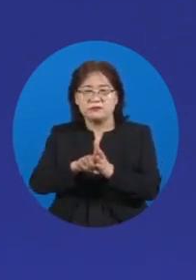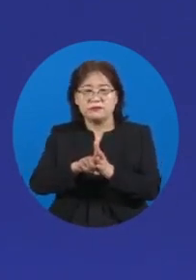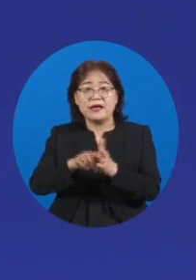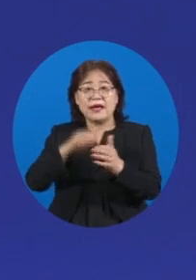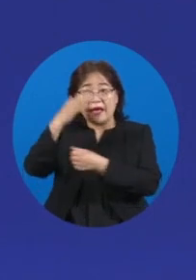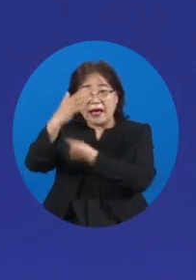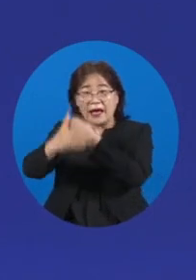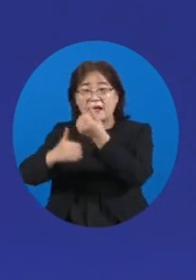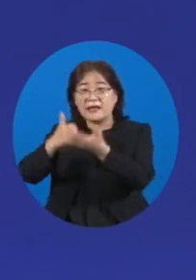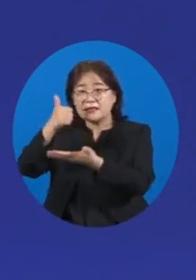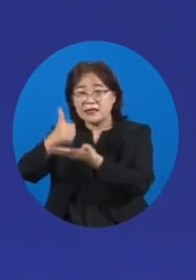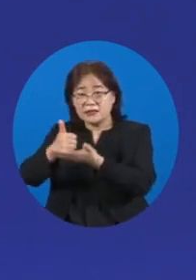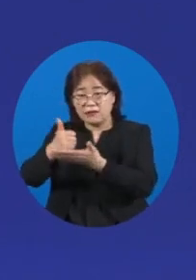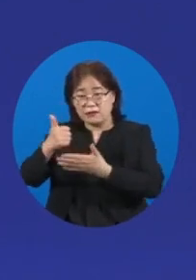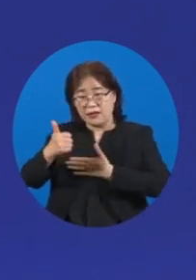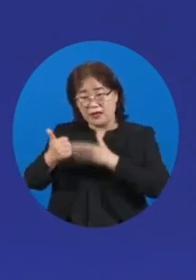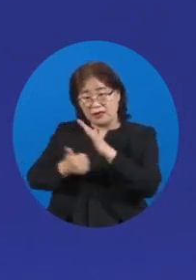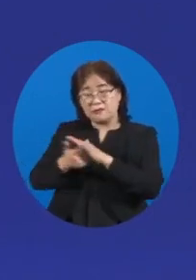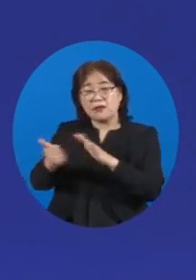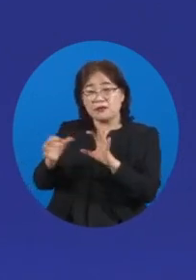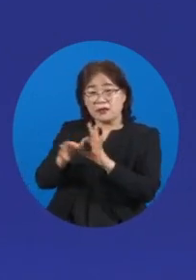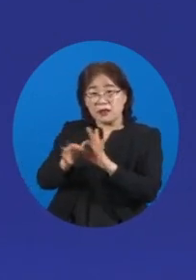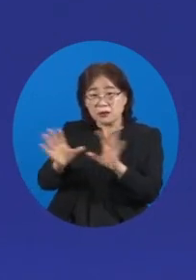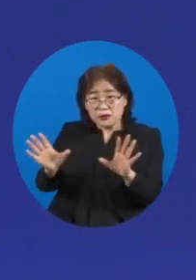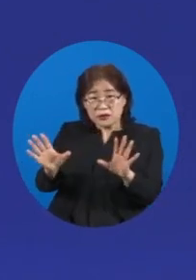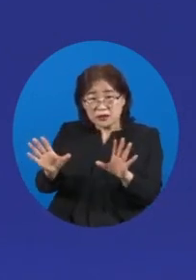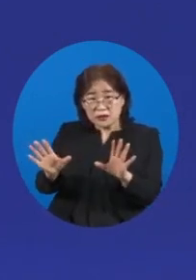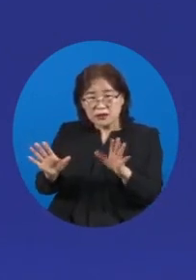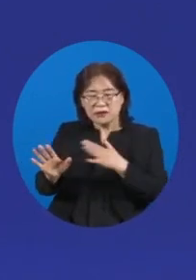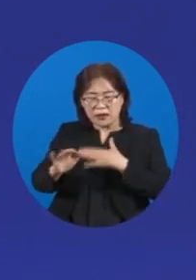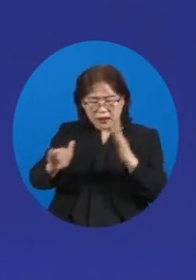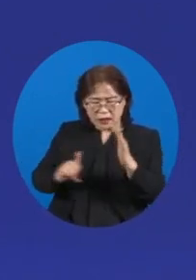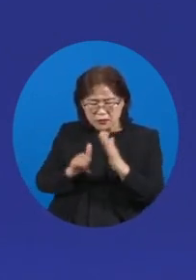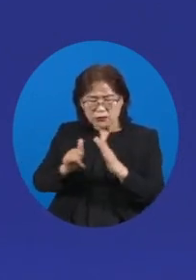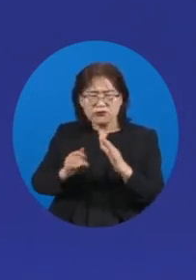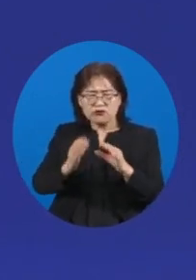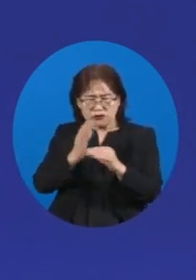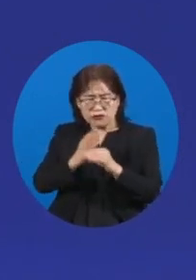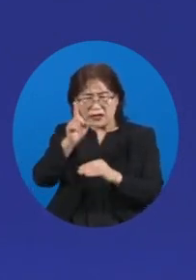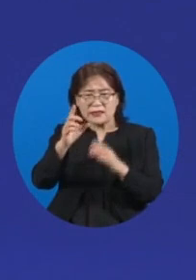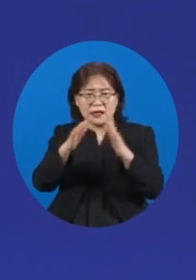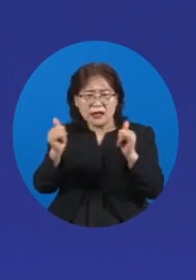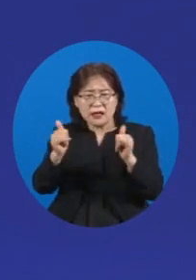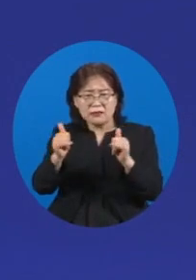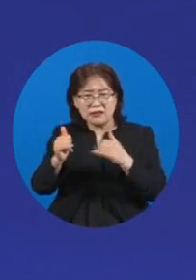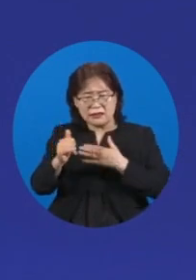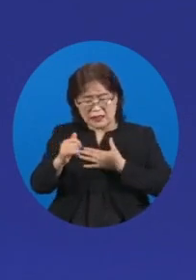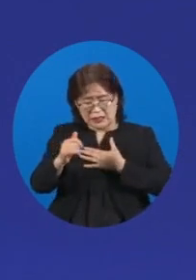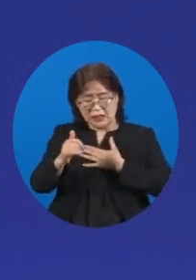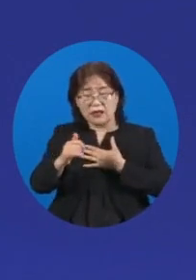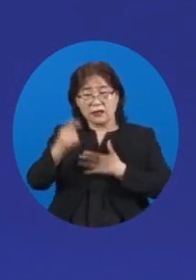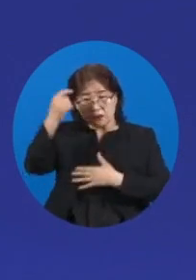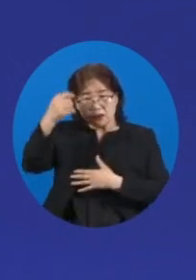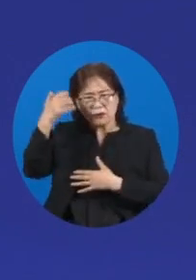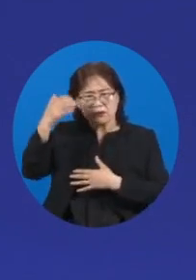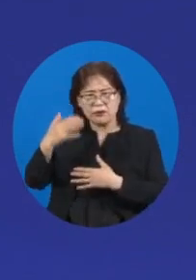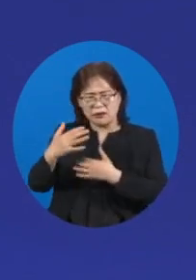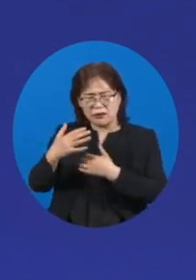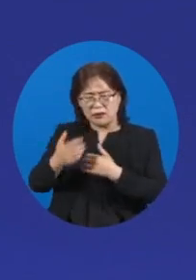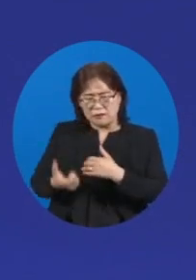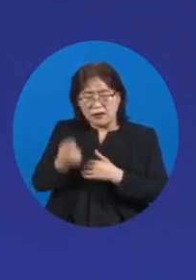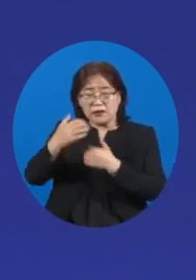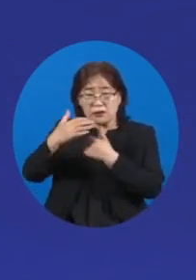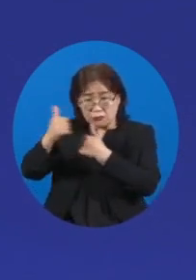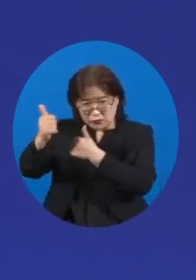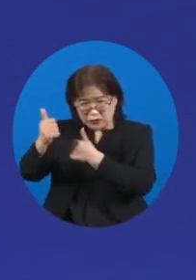하나님이 내 희망과는 달리 내 가족 중에 한 사람 아니 내 자신의 영혼을 빨리 부르신다